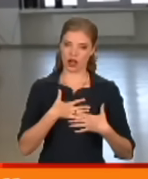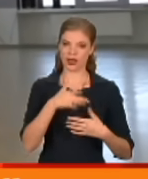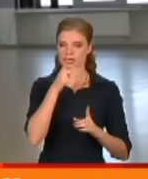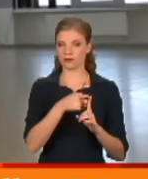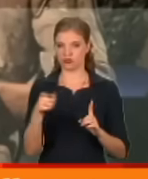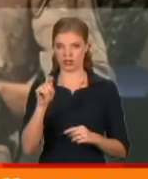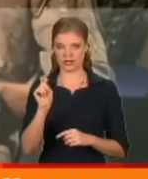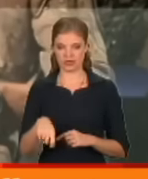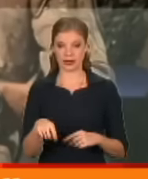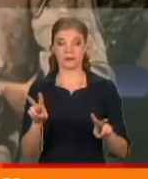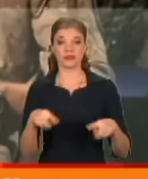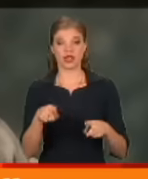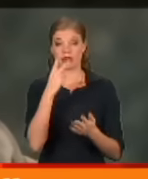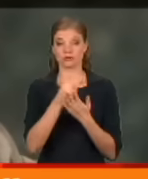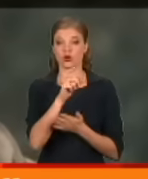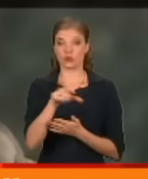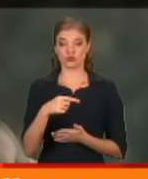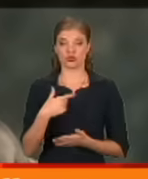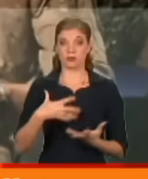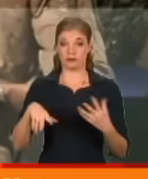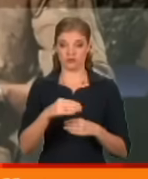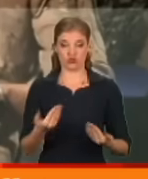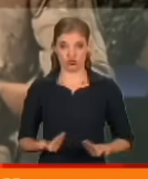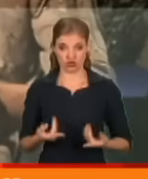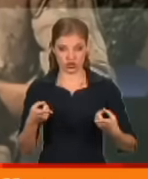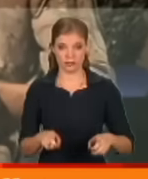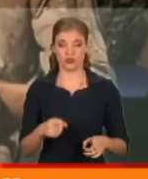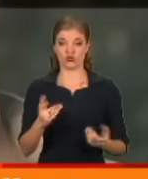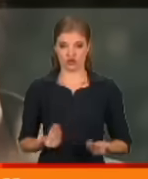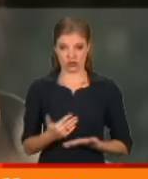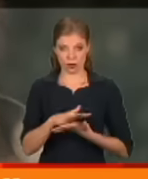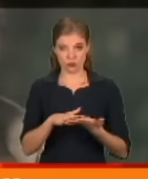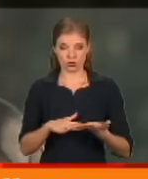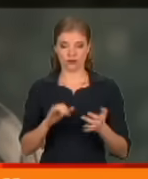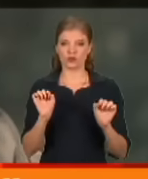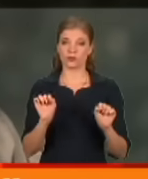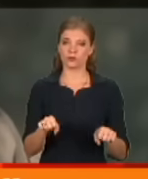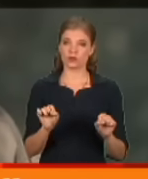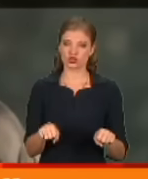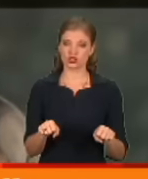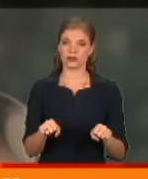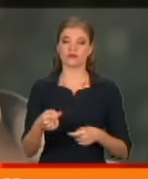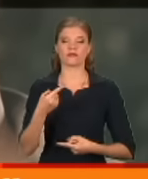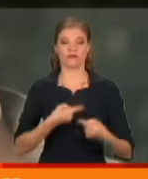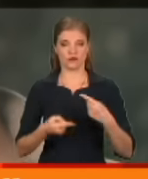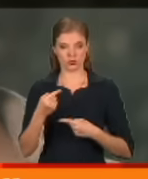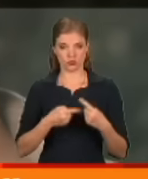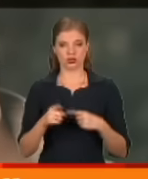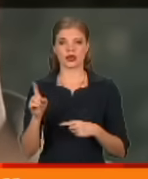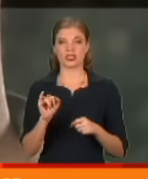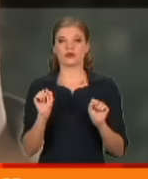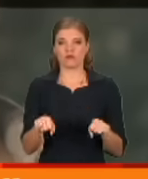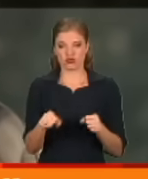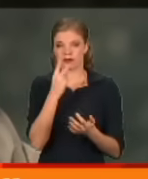під час війни. Танець показує людям, що ми всі живі, що життя продовжується. Можливо, вернутися і що,